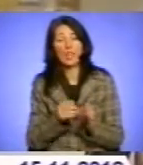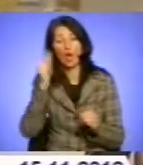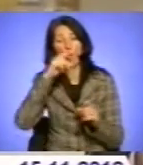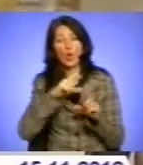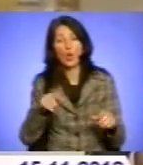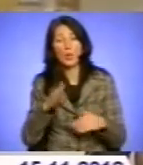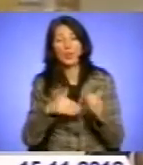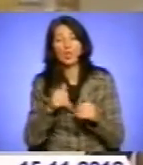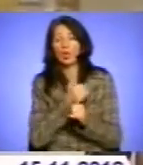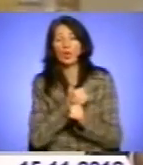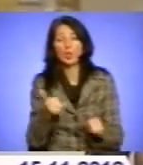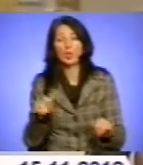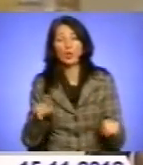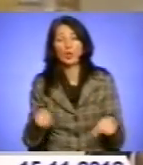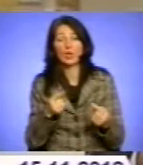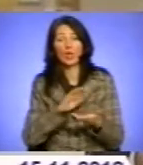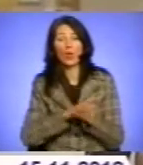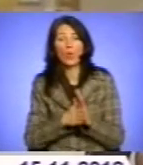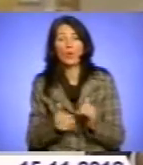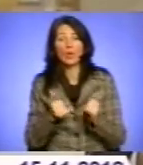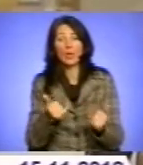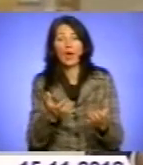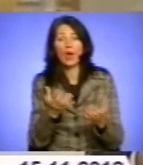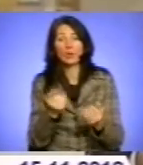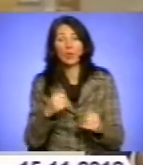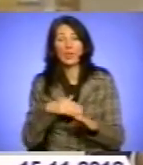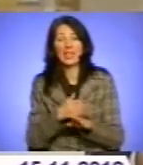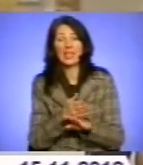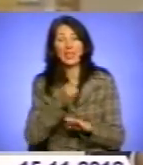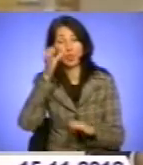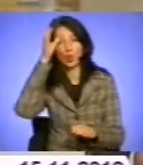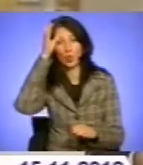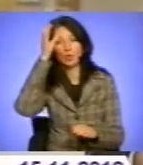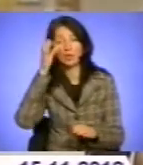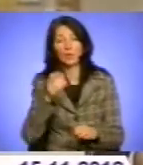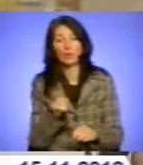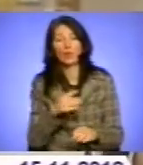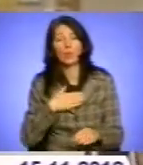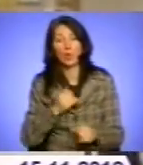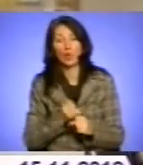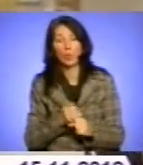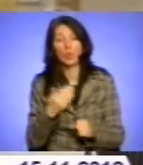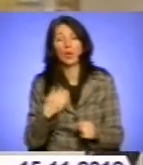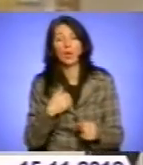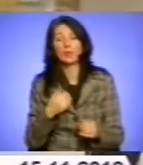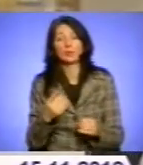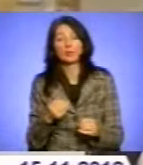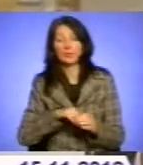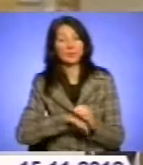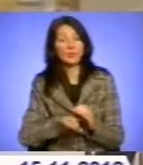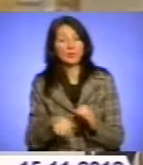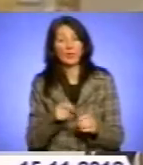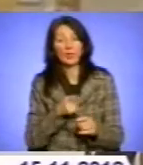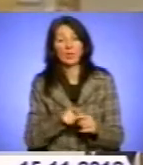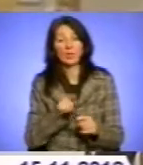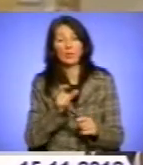створити умови для отримання якісної освіти. Що ми робимо? Ми обкрадаємо тим самим дітей,